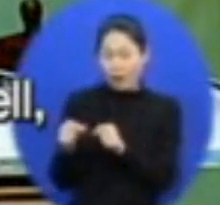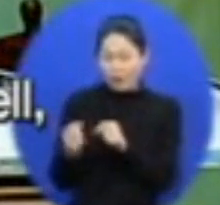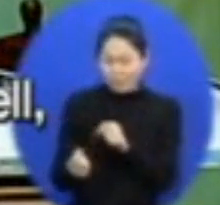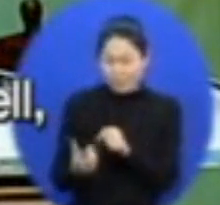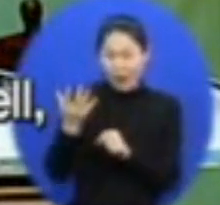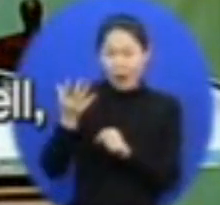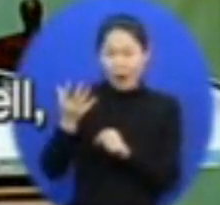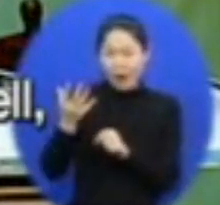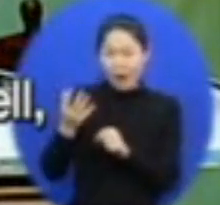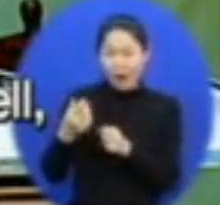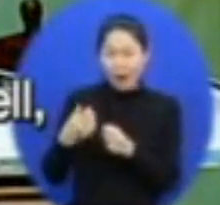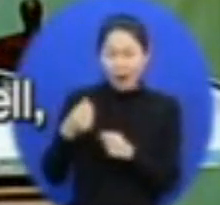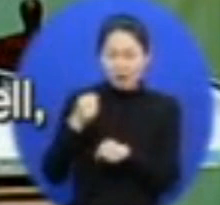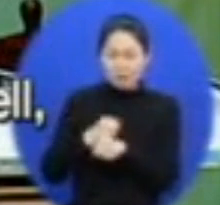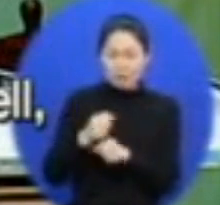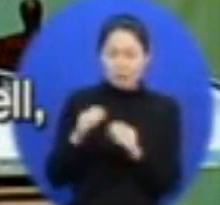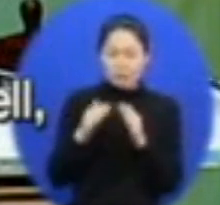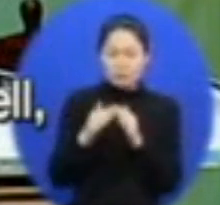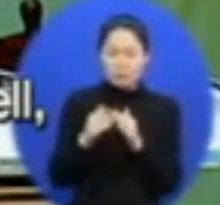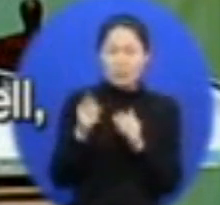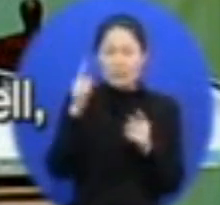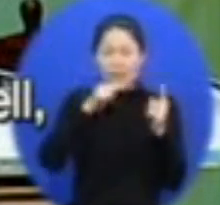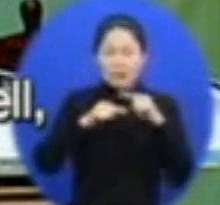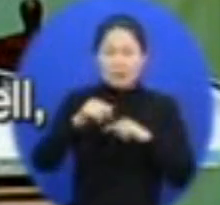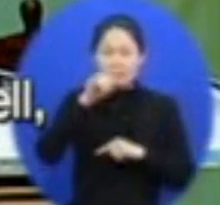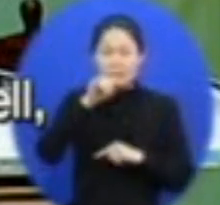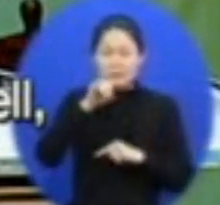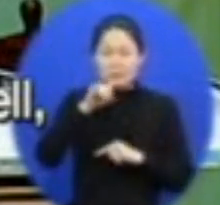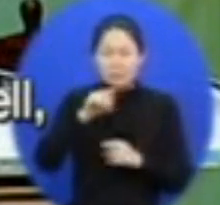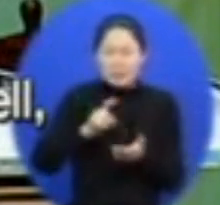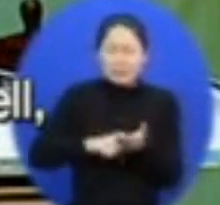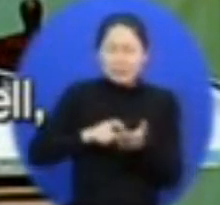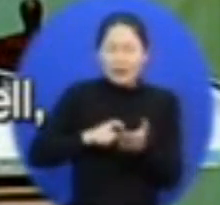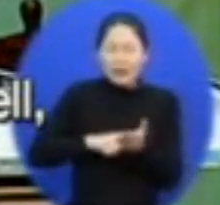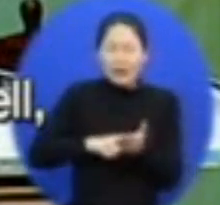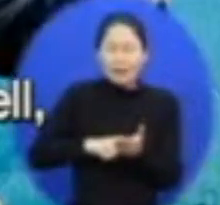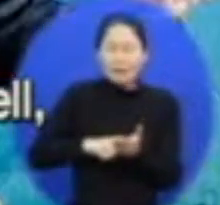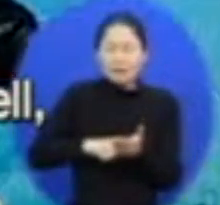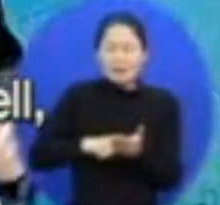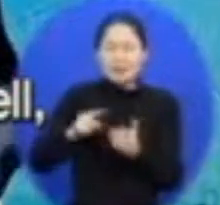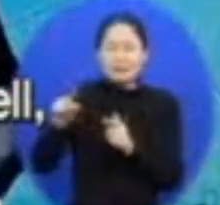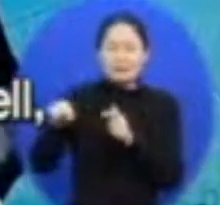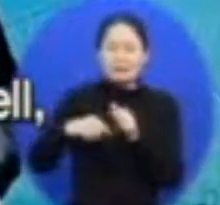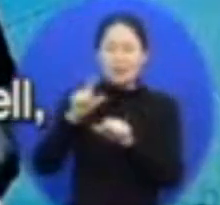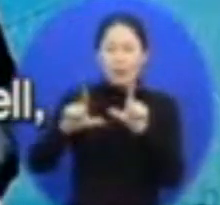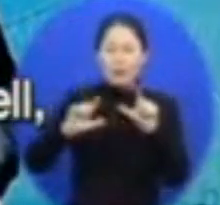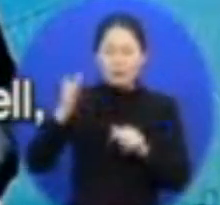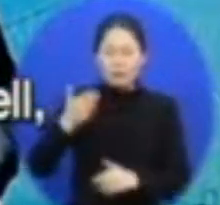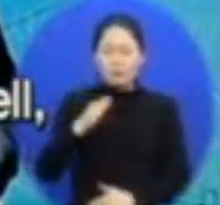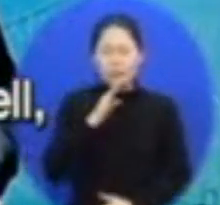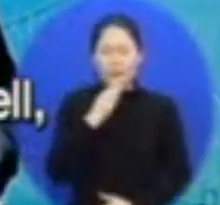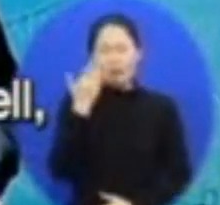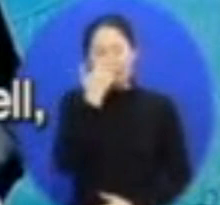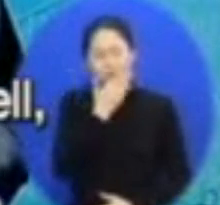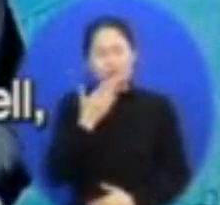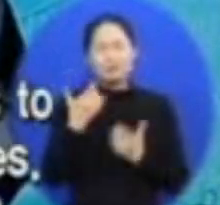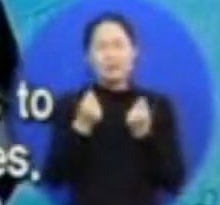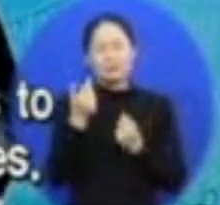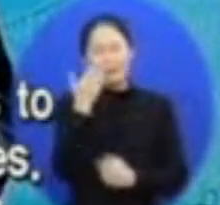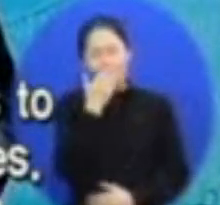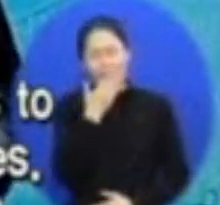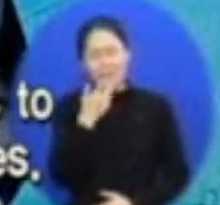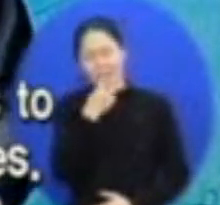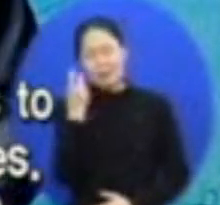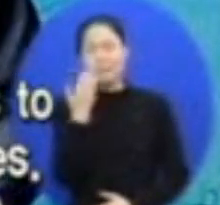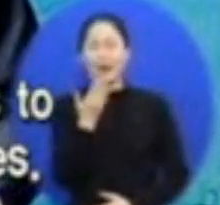그런 급박한 상황이 와도 어쩌면 그렇게 꿀 같이 잠을 자게 됐는지 우리